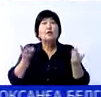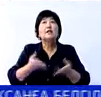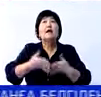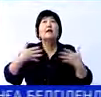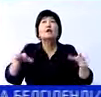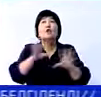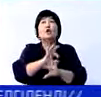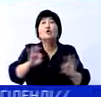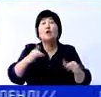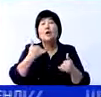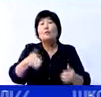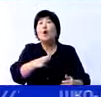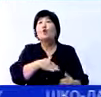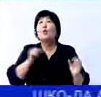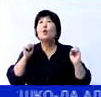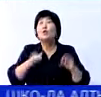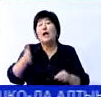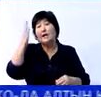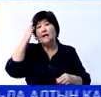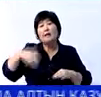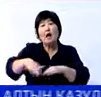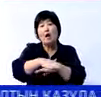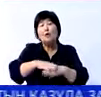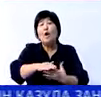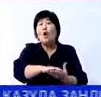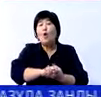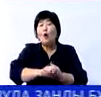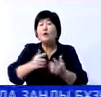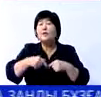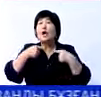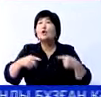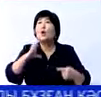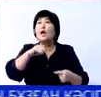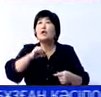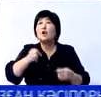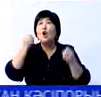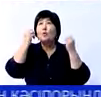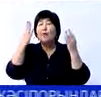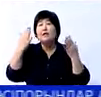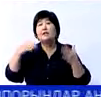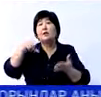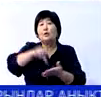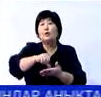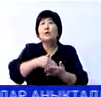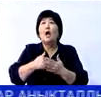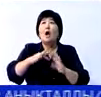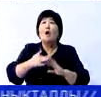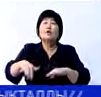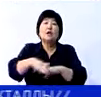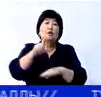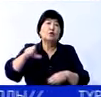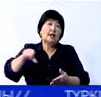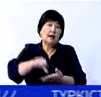кеңінен сөз қозғады. Рухани жиынға зиялы қауым өкілдері, қоғамдық ұйымдар және түрлі этномәдени бірлестік өкілдері мен аудан тұрғындары